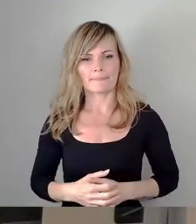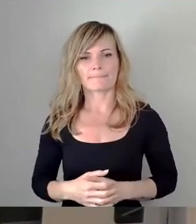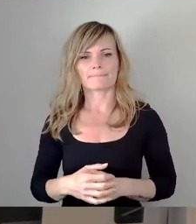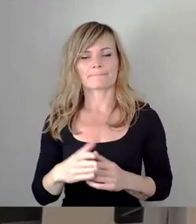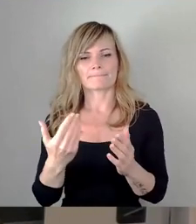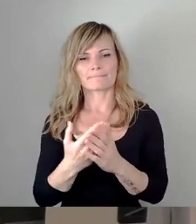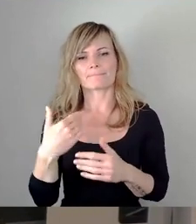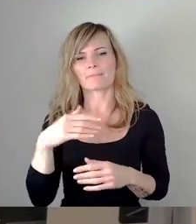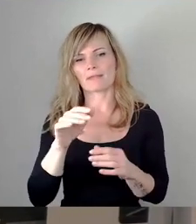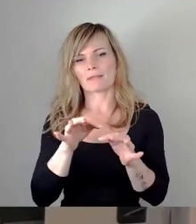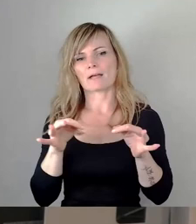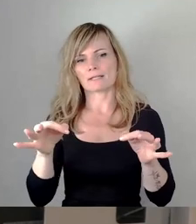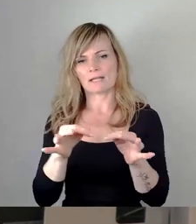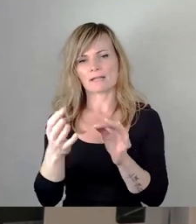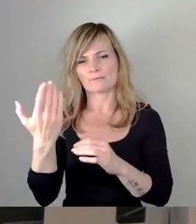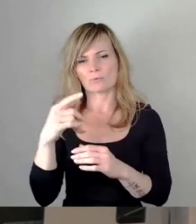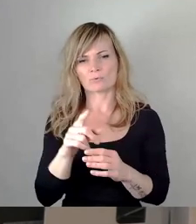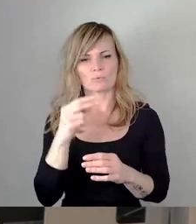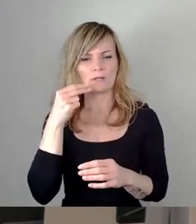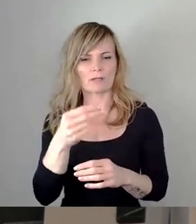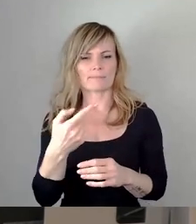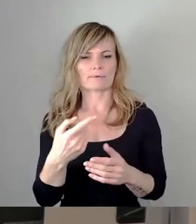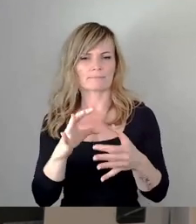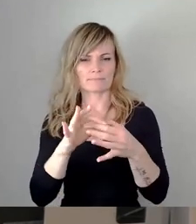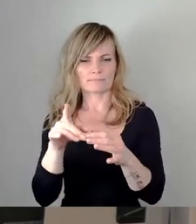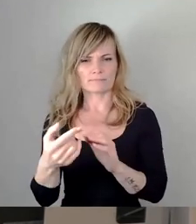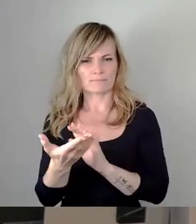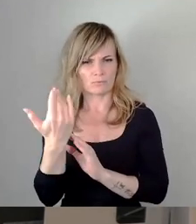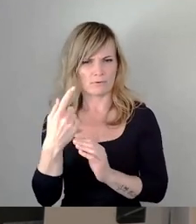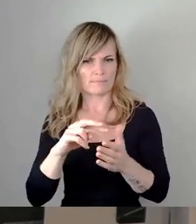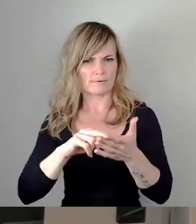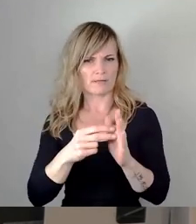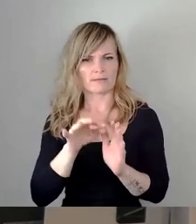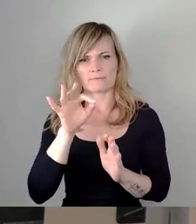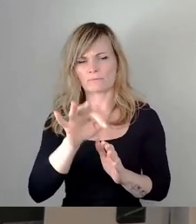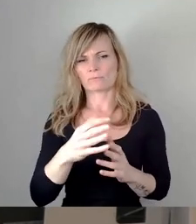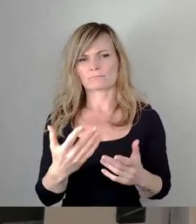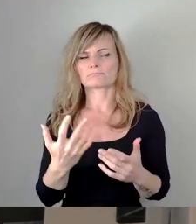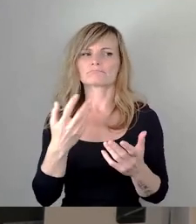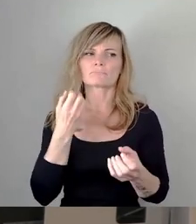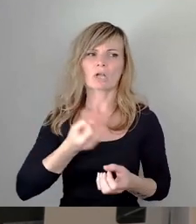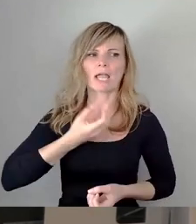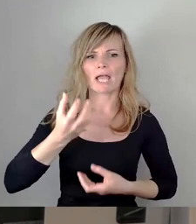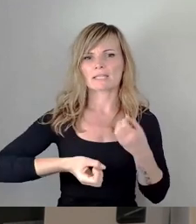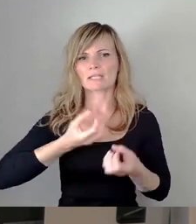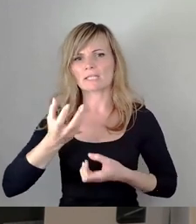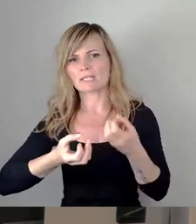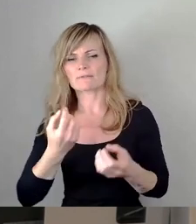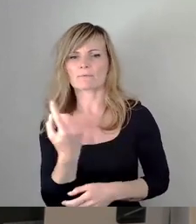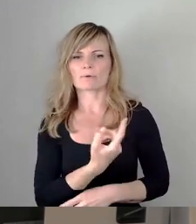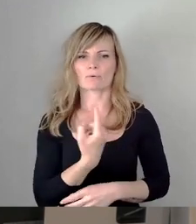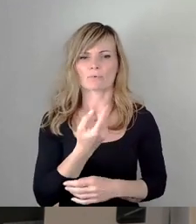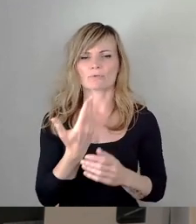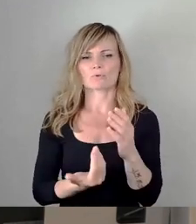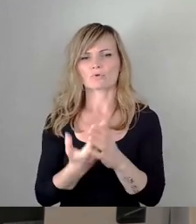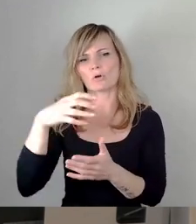auch geheißen hat, ist ja eigentlich dann ursprünglich mal dafür vorgesehen gewesen, dann sehr, sehr vielen Kreativen bei uns in der Neustadt sowohl Raum als